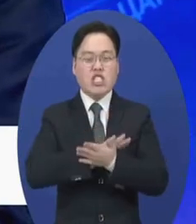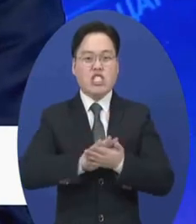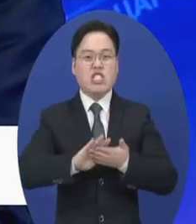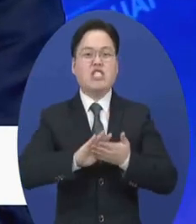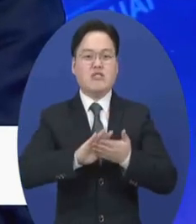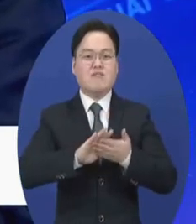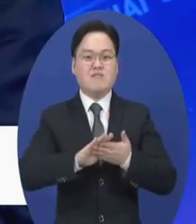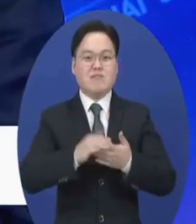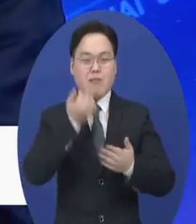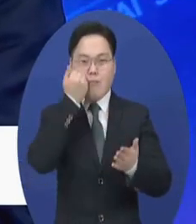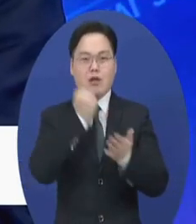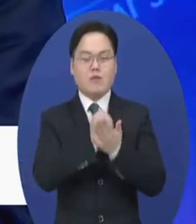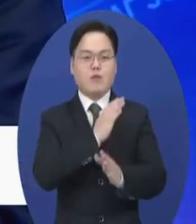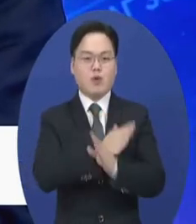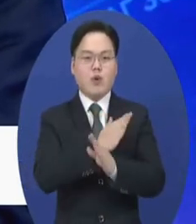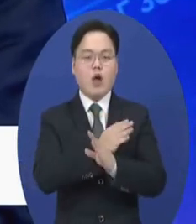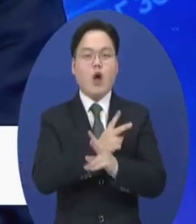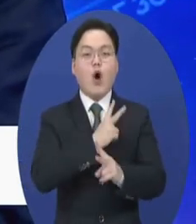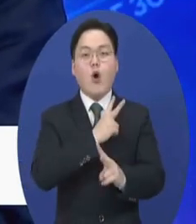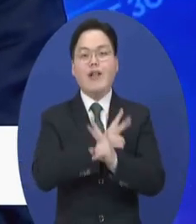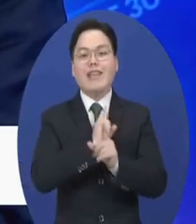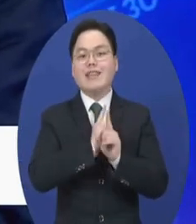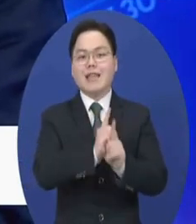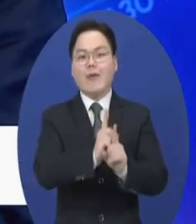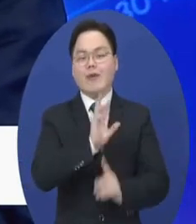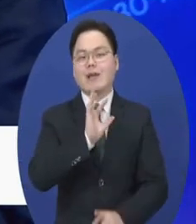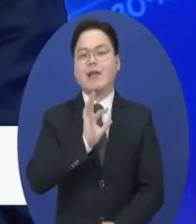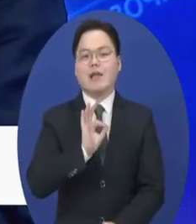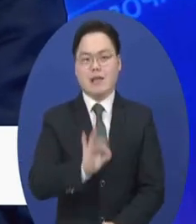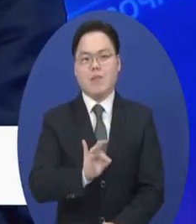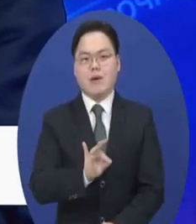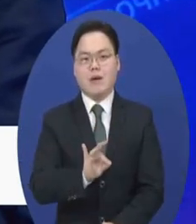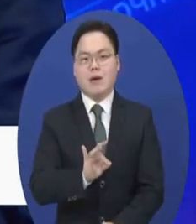найруулга батлагдсан. Уг нь бол хуулиараа энэ